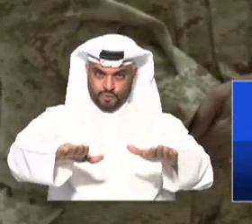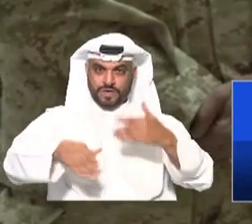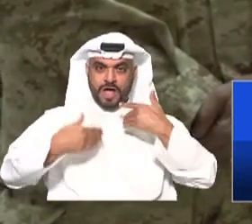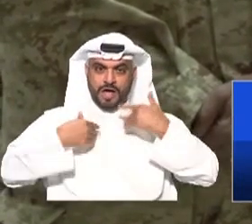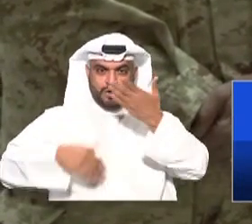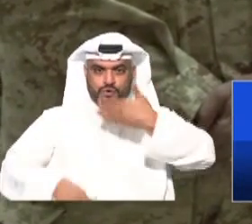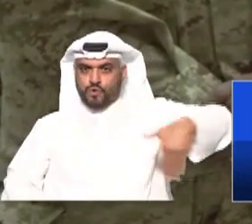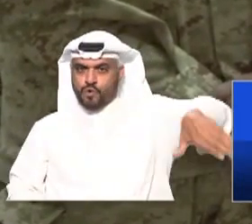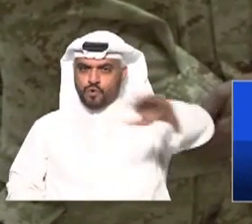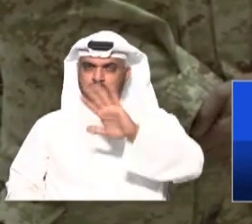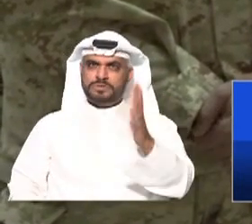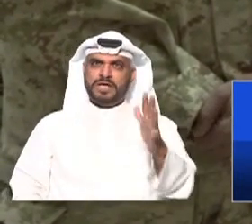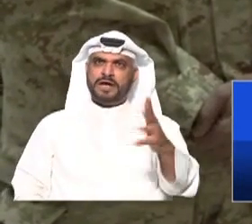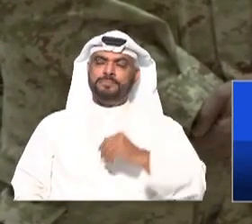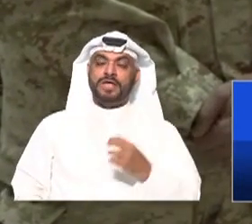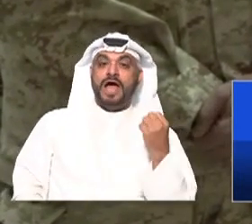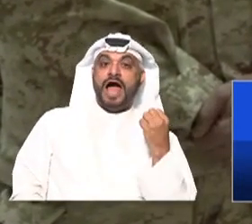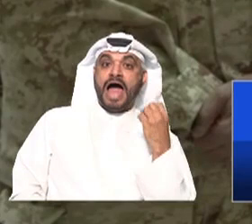موجودين عندنا حوالي